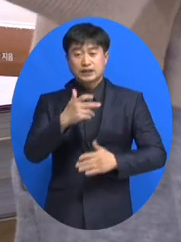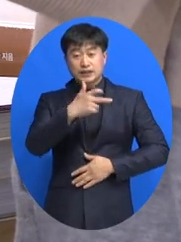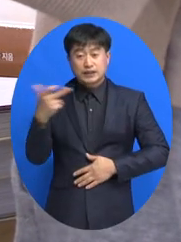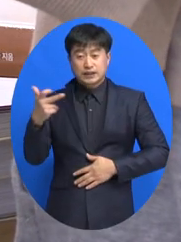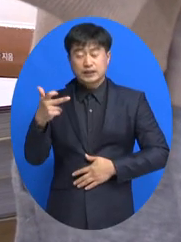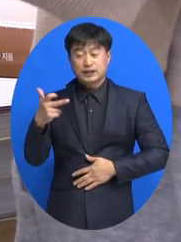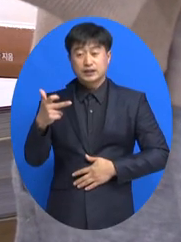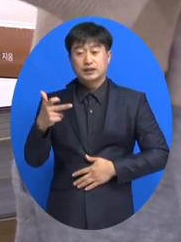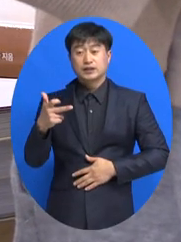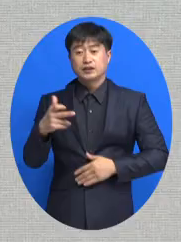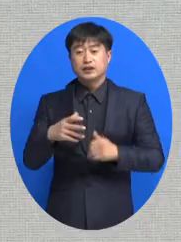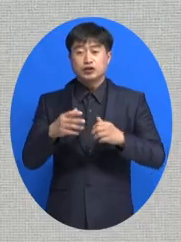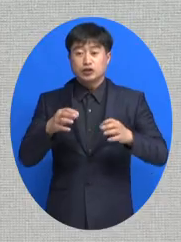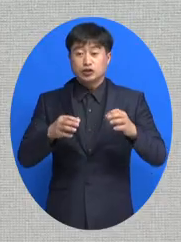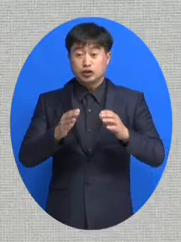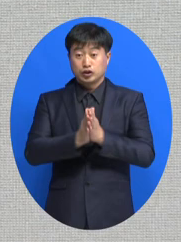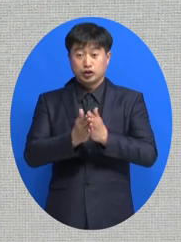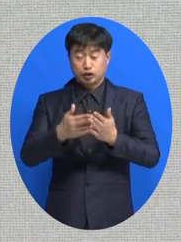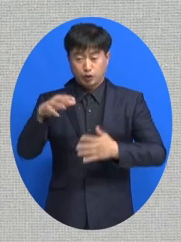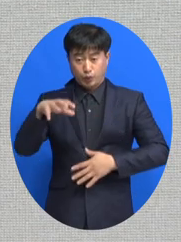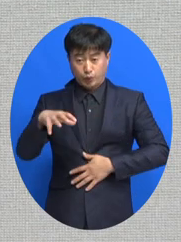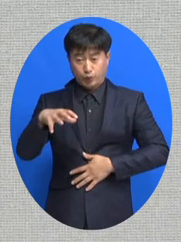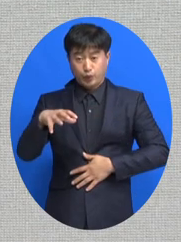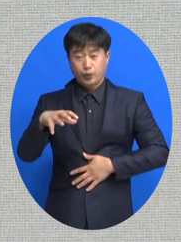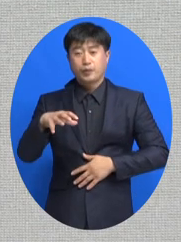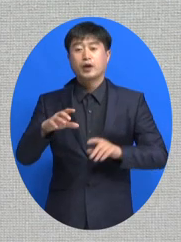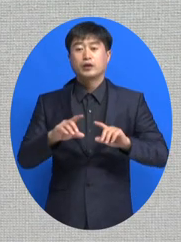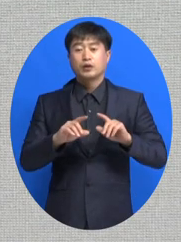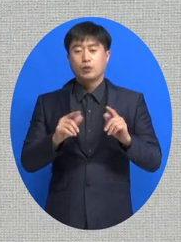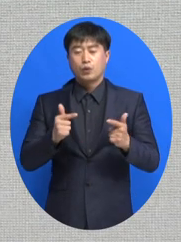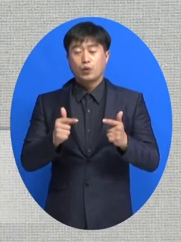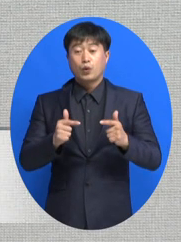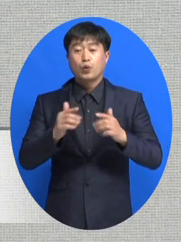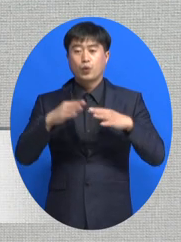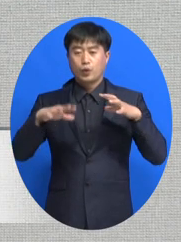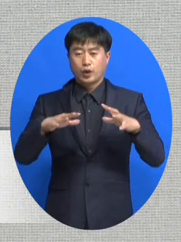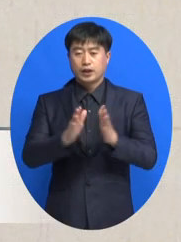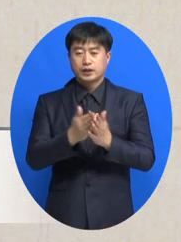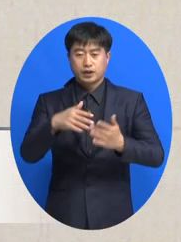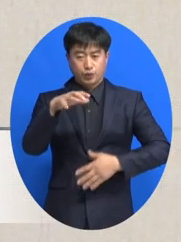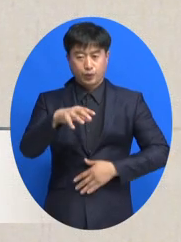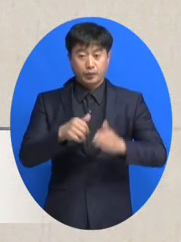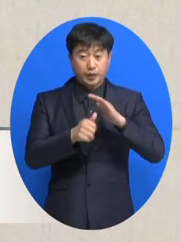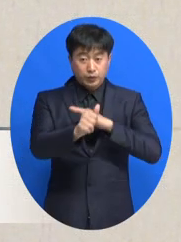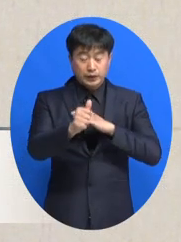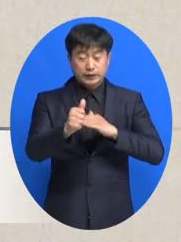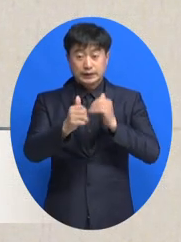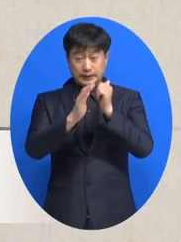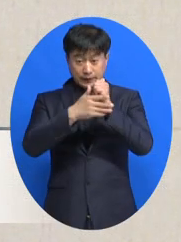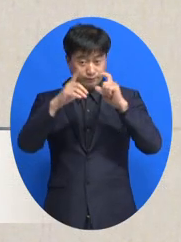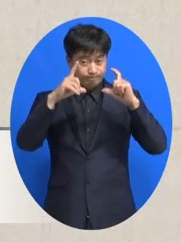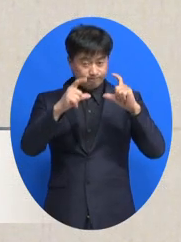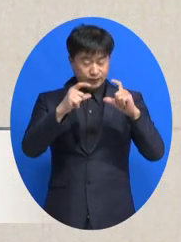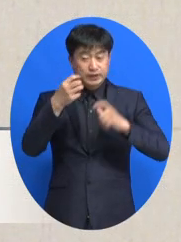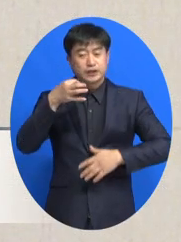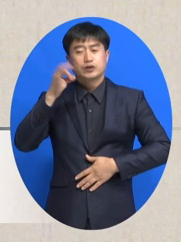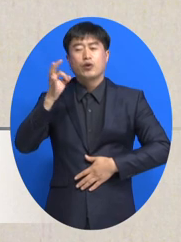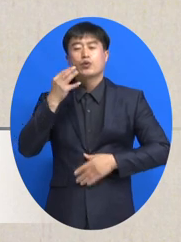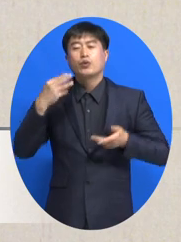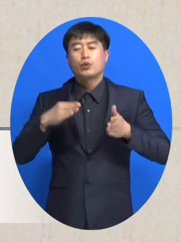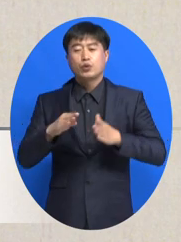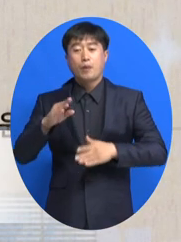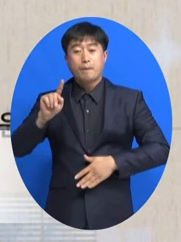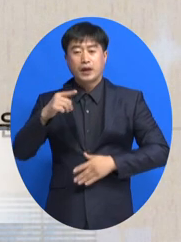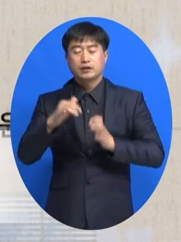25일까지 대형 프랜차이즈를 제외한 이 같은 동네 지역 서점을 갔을 때 이를 사진으로 찍어 인증하면 경기도가